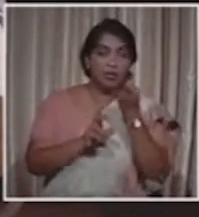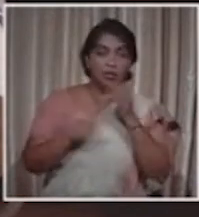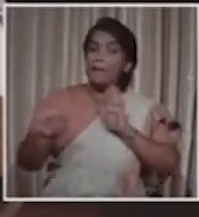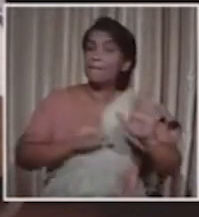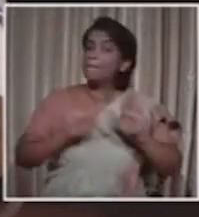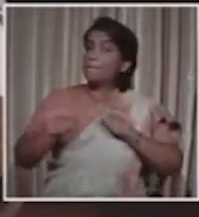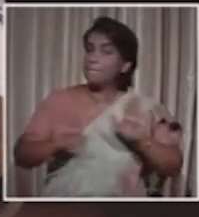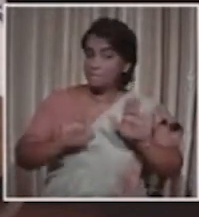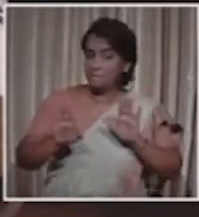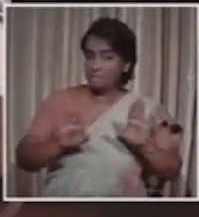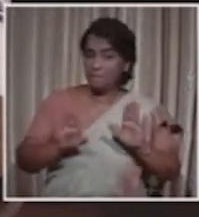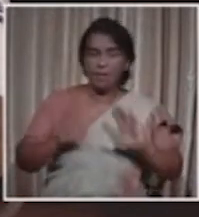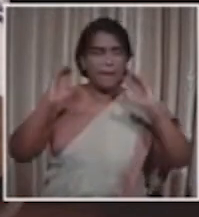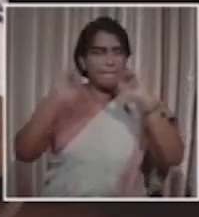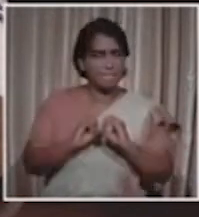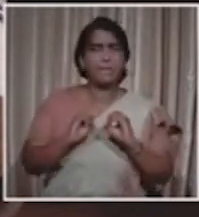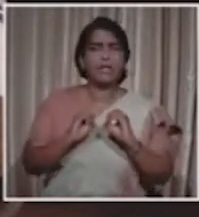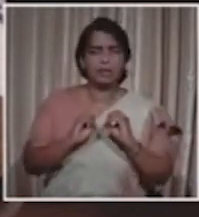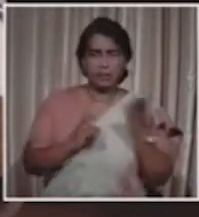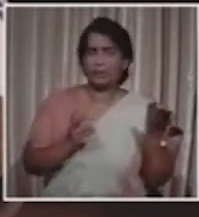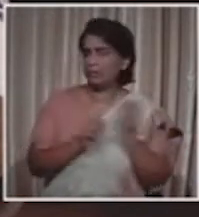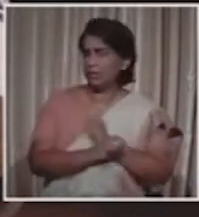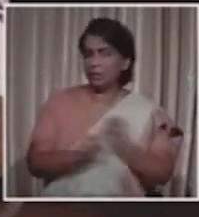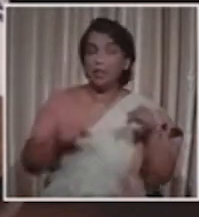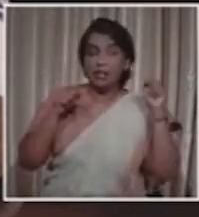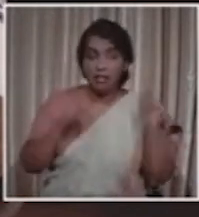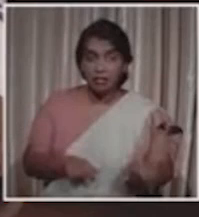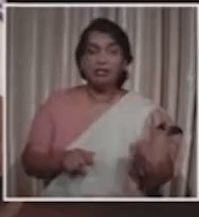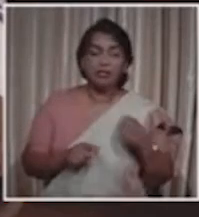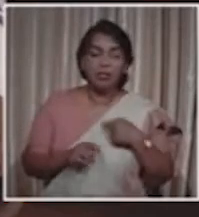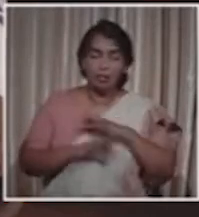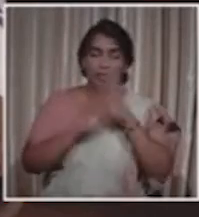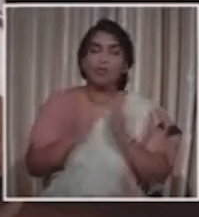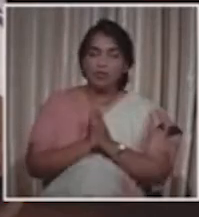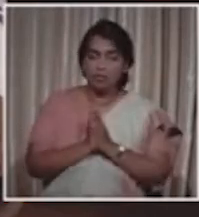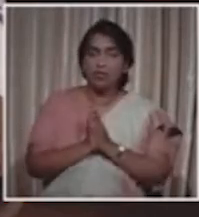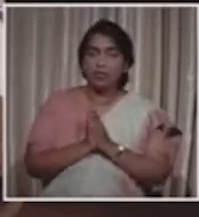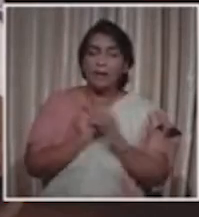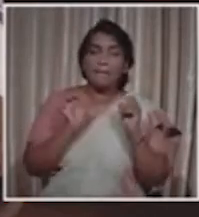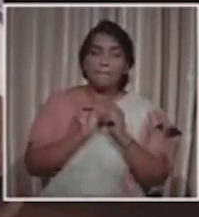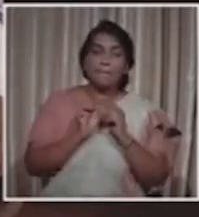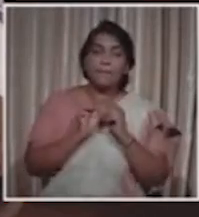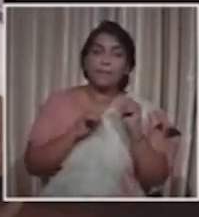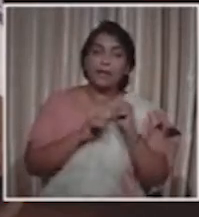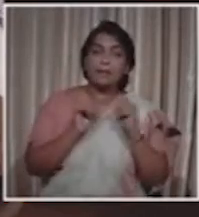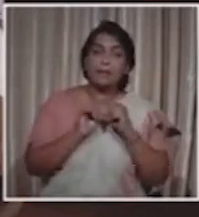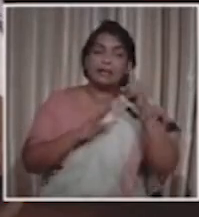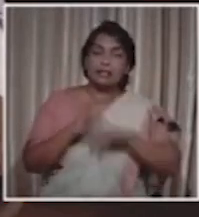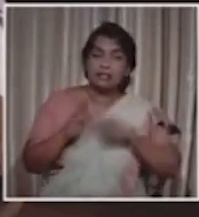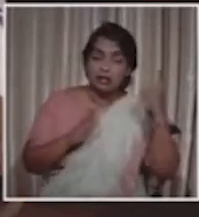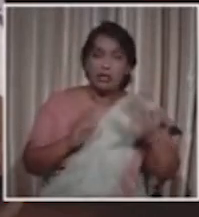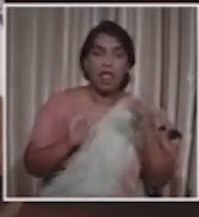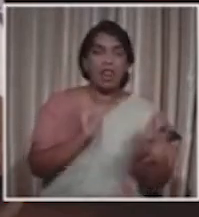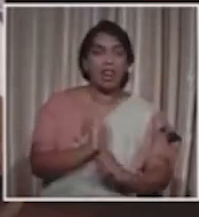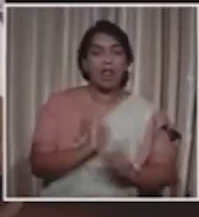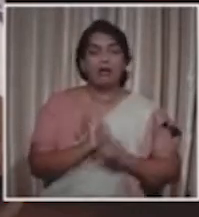කලමනාකරණය බිඳුවට බස්සලා දැන් කියන ඔක්කොම උනේ බීබී ජයසුන්දර හිඳලු ලක්ෂ්මන්